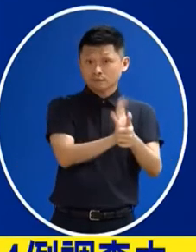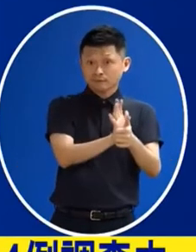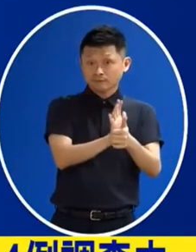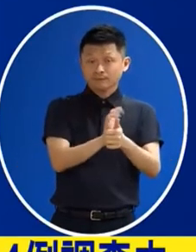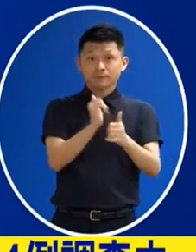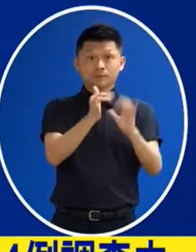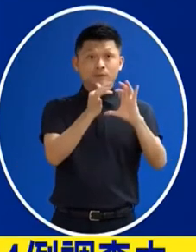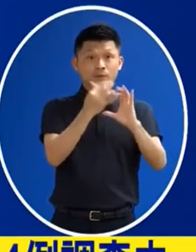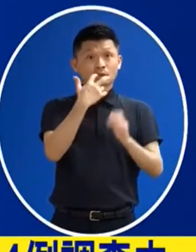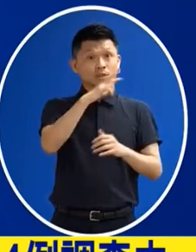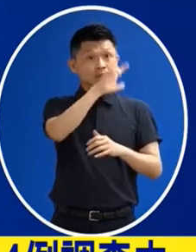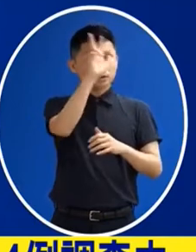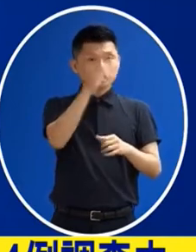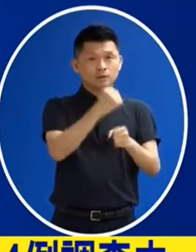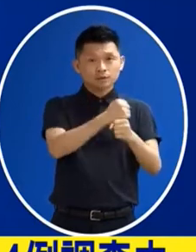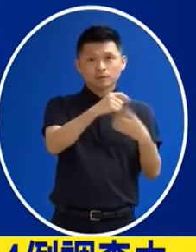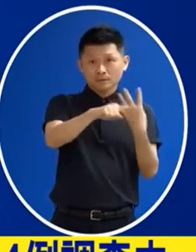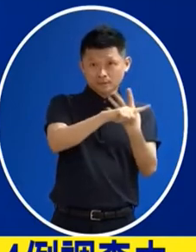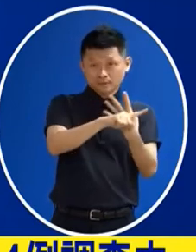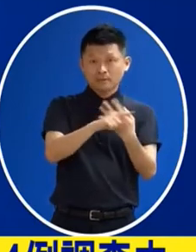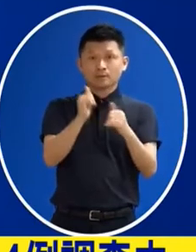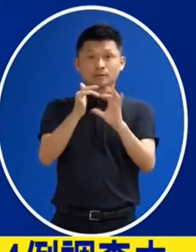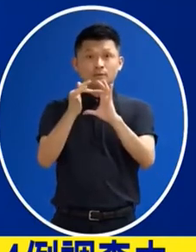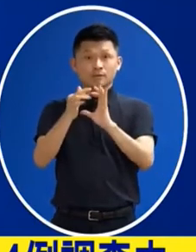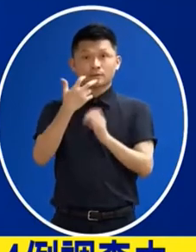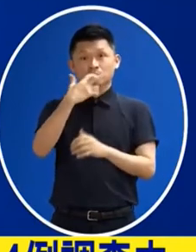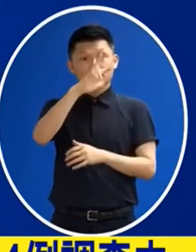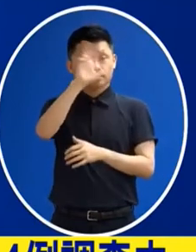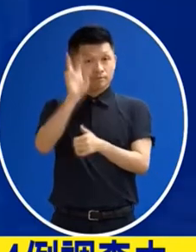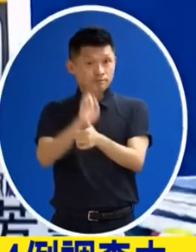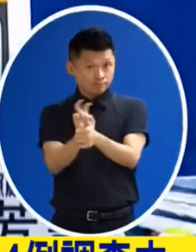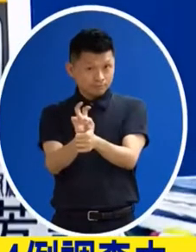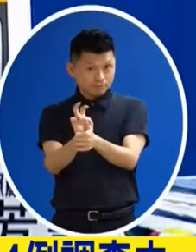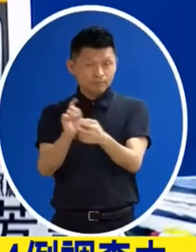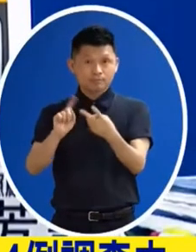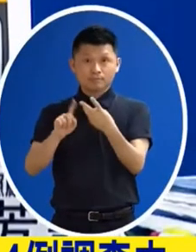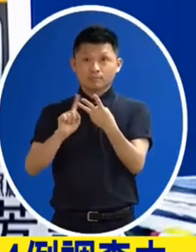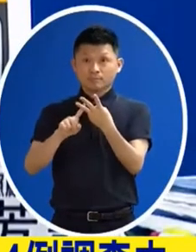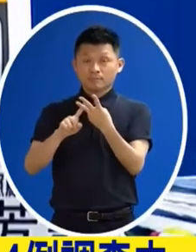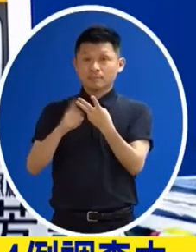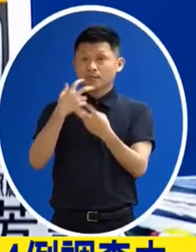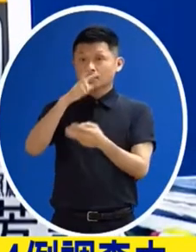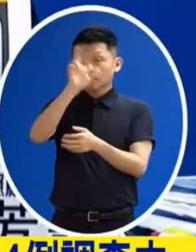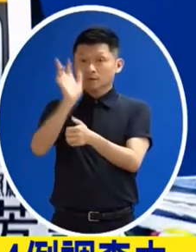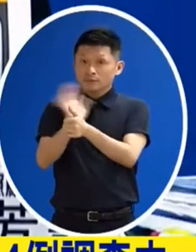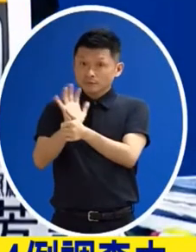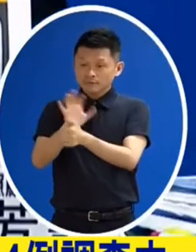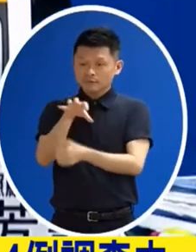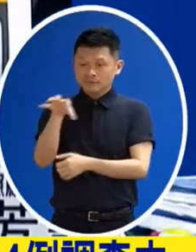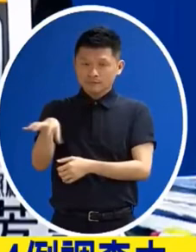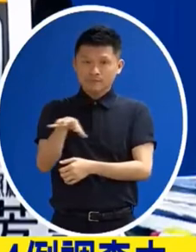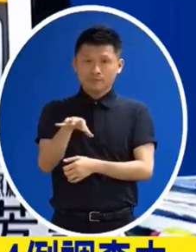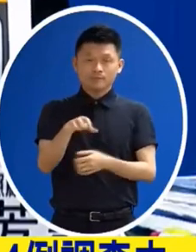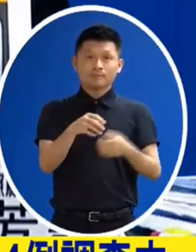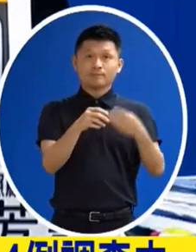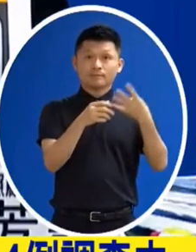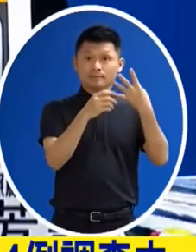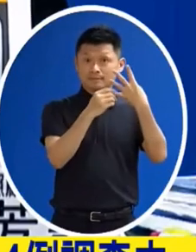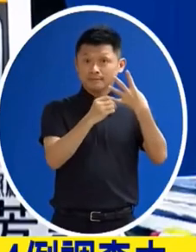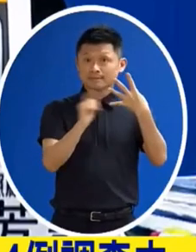社区日间作业设施、社区式的日间照顾，还有日间服务的机构。那第四类